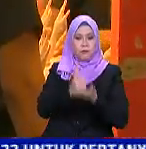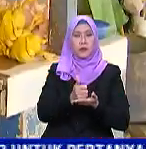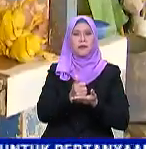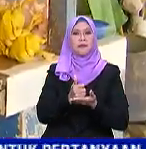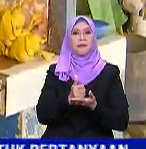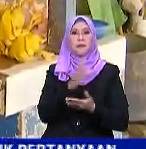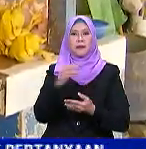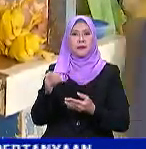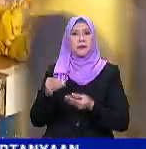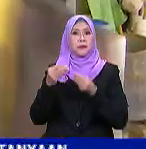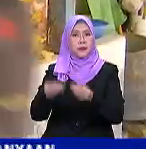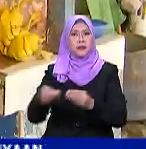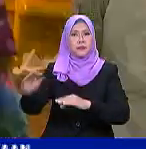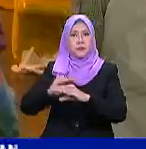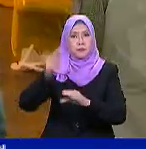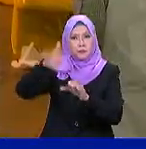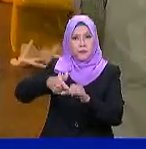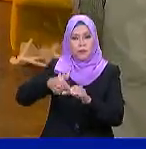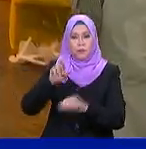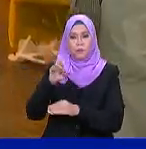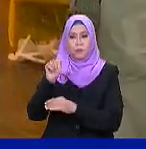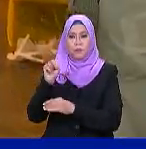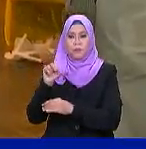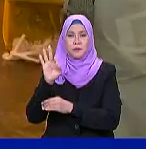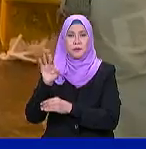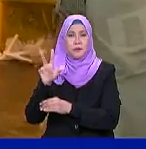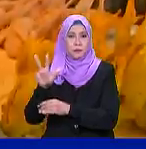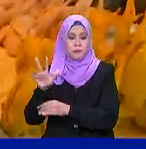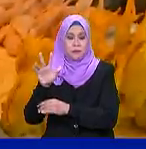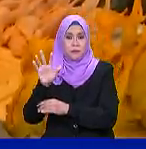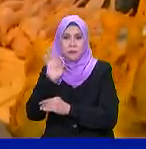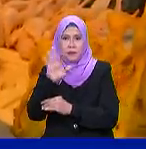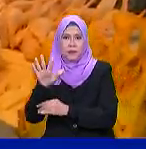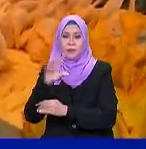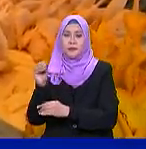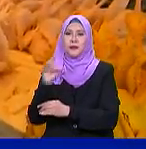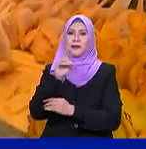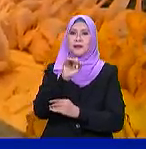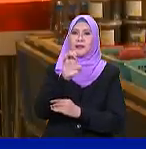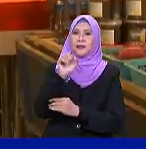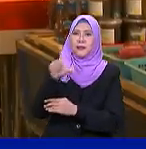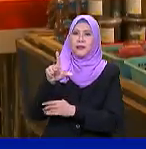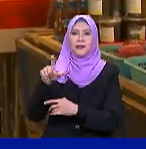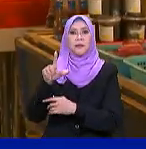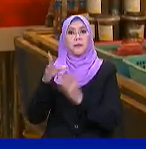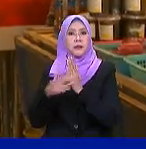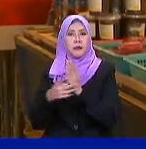insentif termasuk pemberian subsidi petrol RON95 dan diesel serta minyak masak dan tepung.